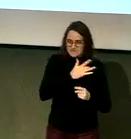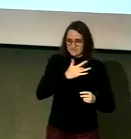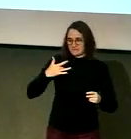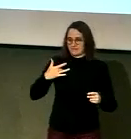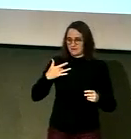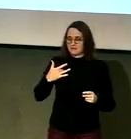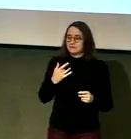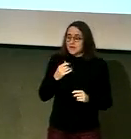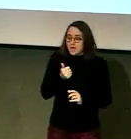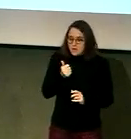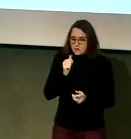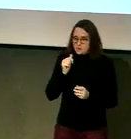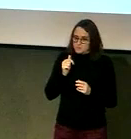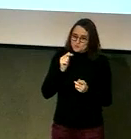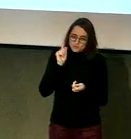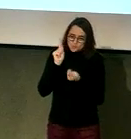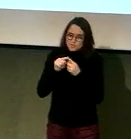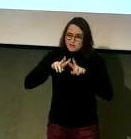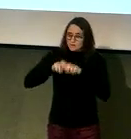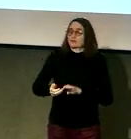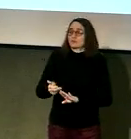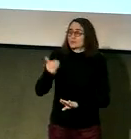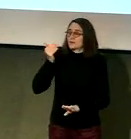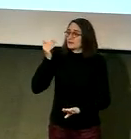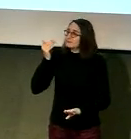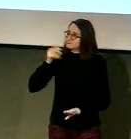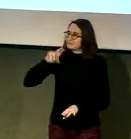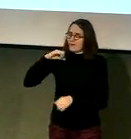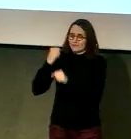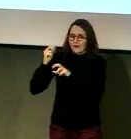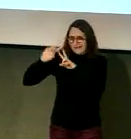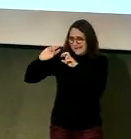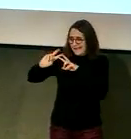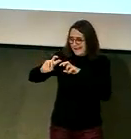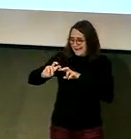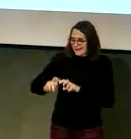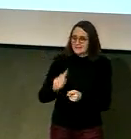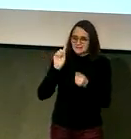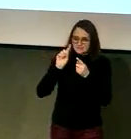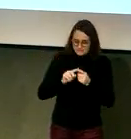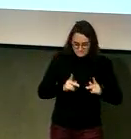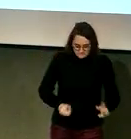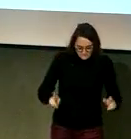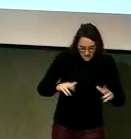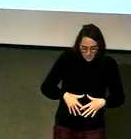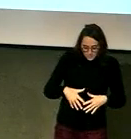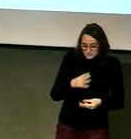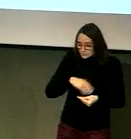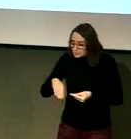un de mes sujets de recherche depuis une trentaine d'années est grossesse et substance.